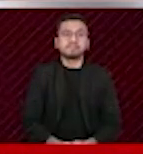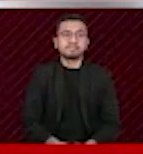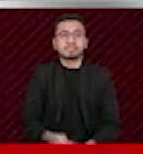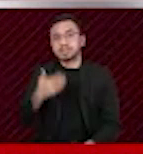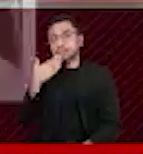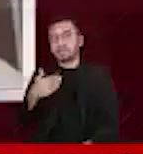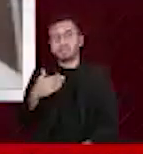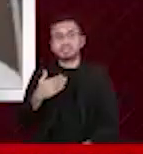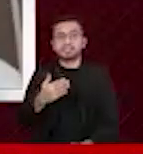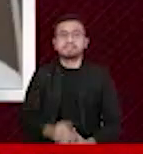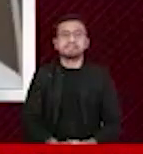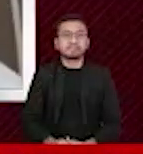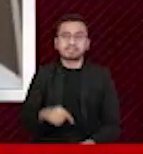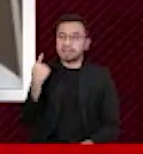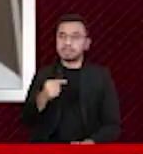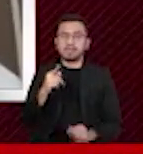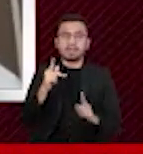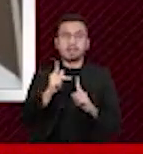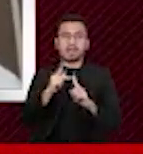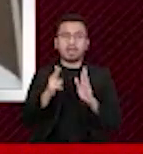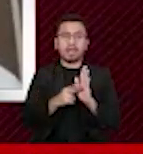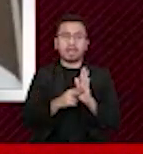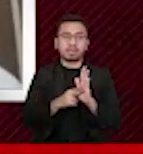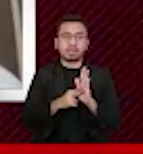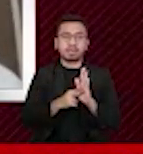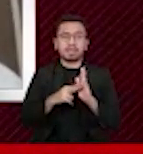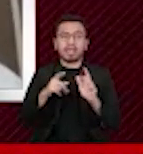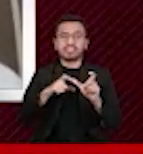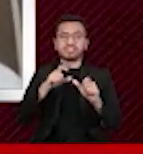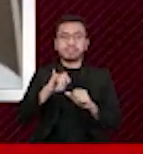himpunan nelayan seluruh Indonesia adalah merupakan